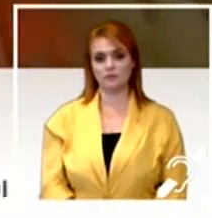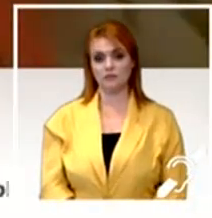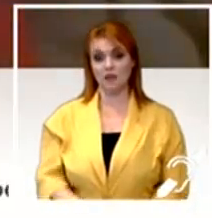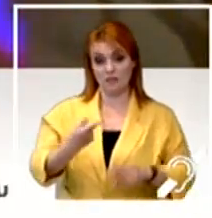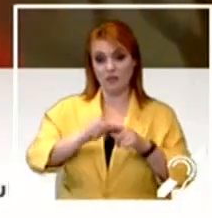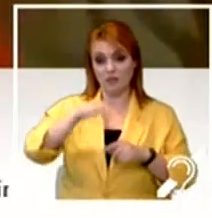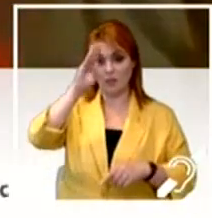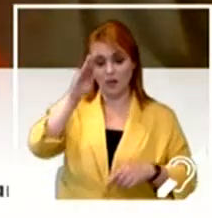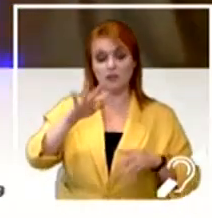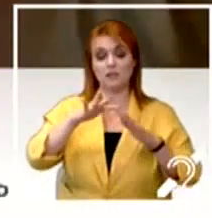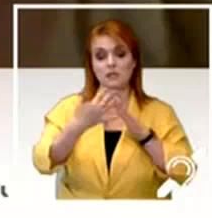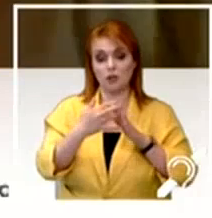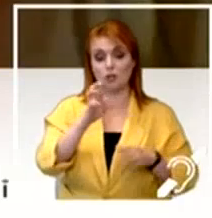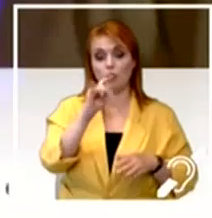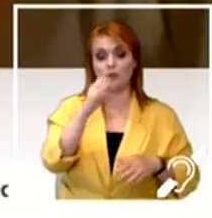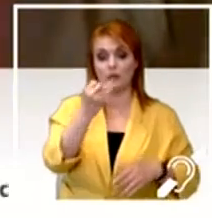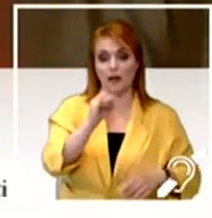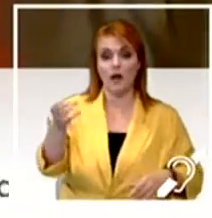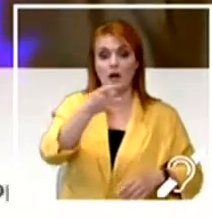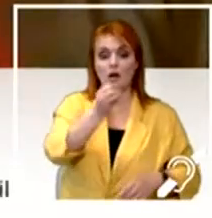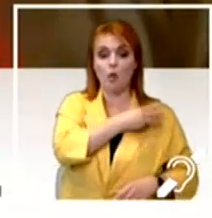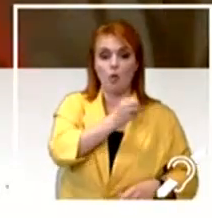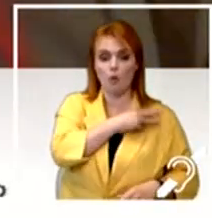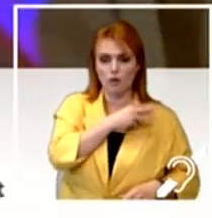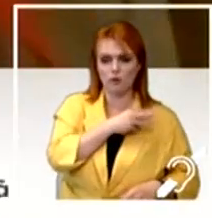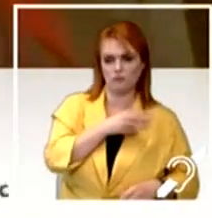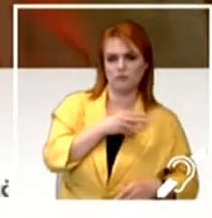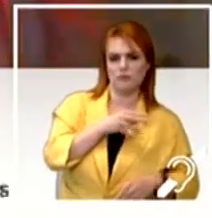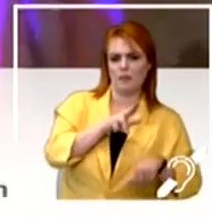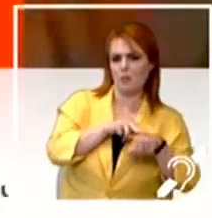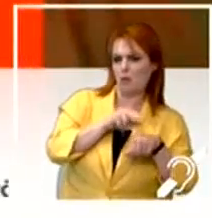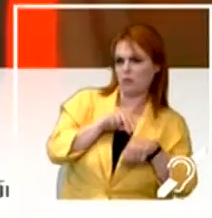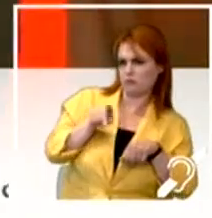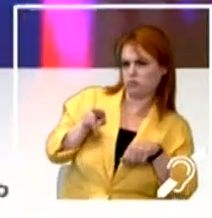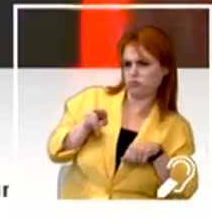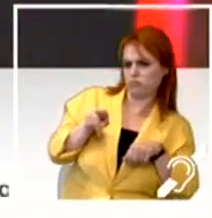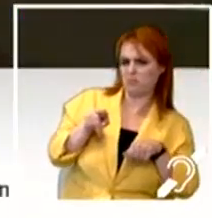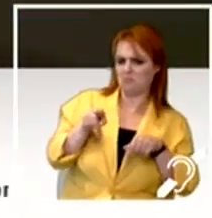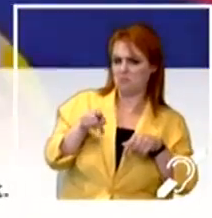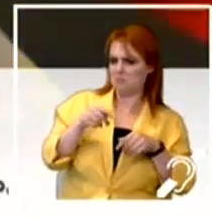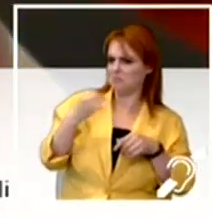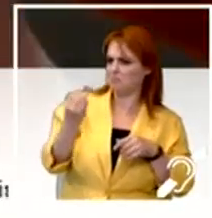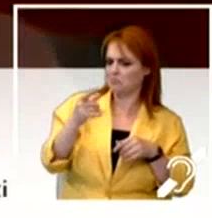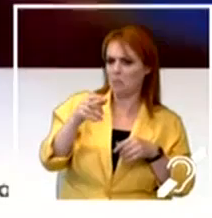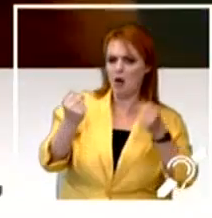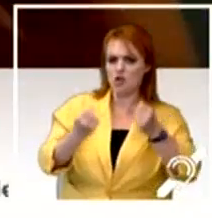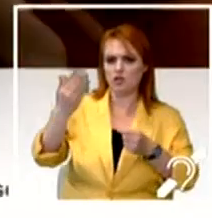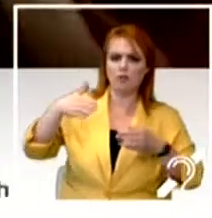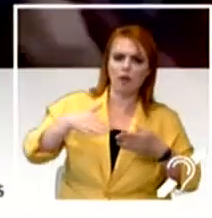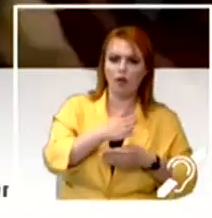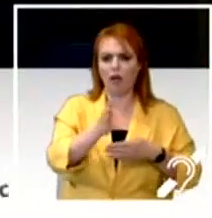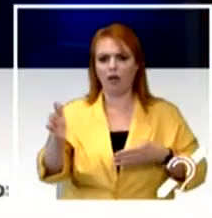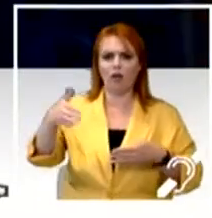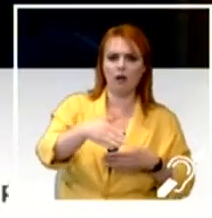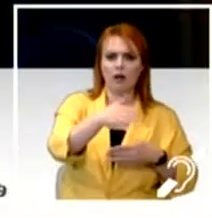Acest șofer din satul Budăi, raionul Orhei, le-a atras atenția oamenilor legii pentru că circula haotic. Bărbatul a fost tras pe